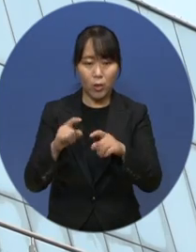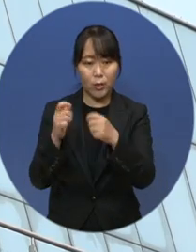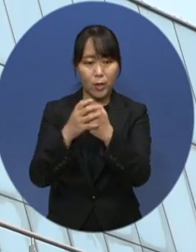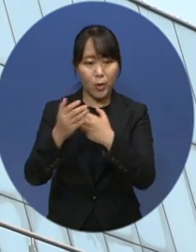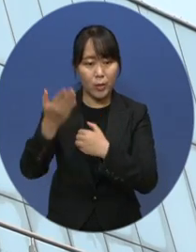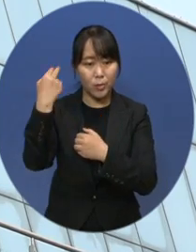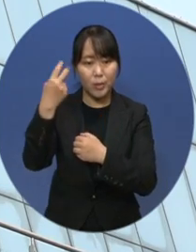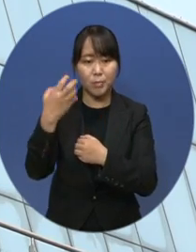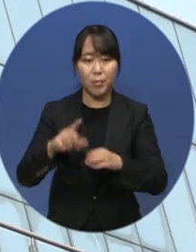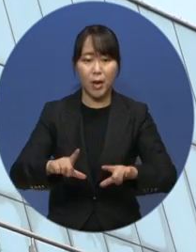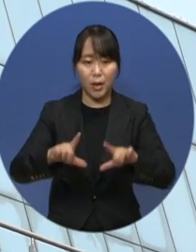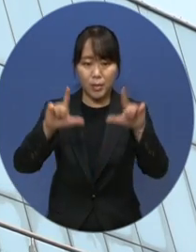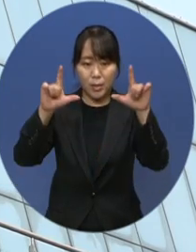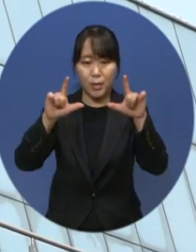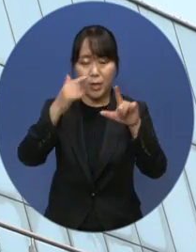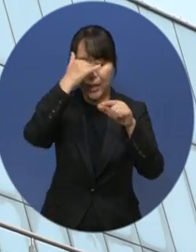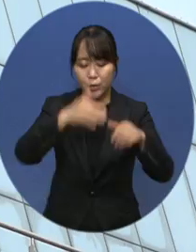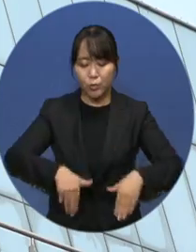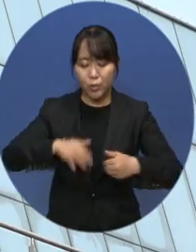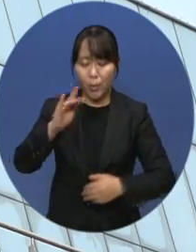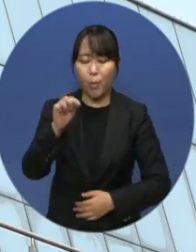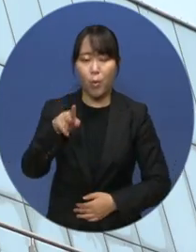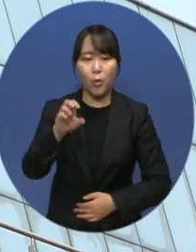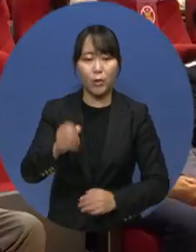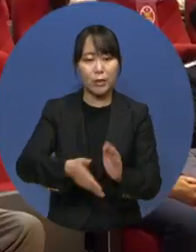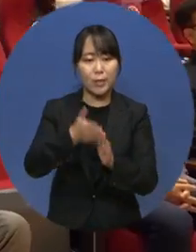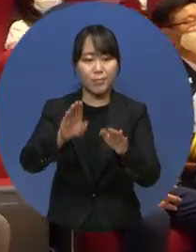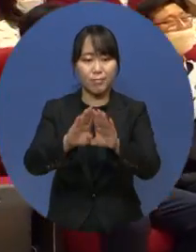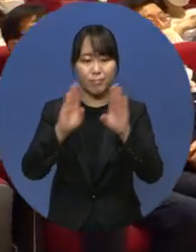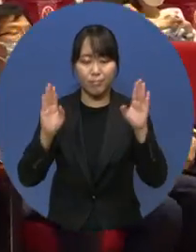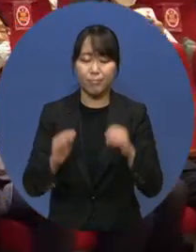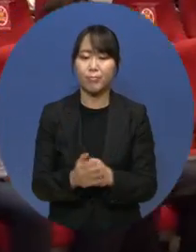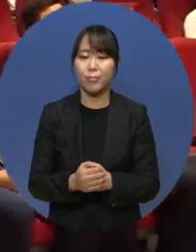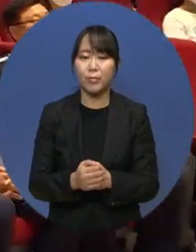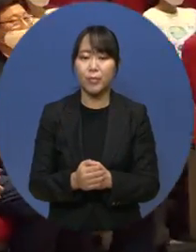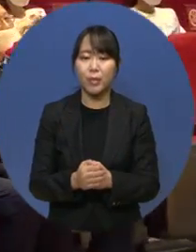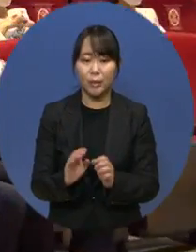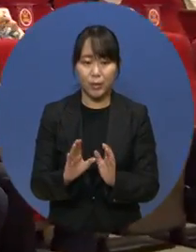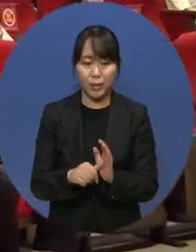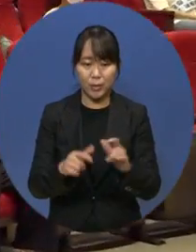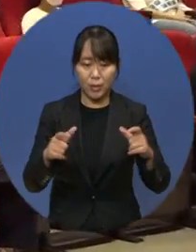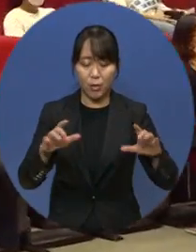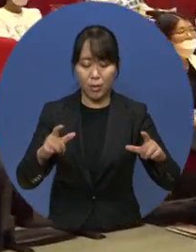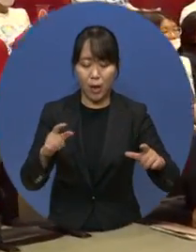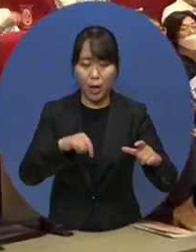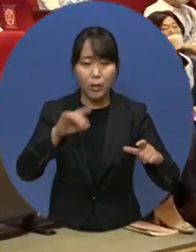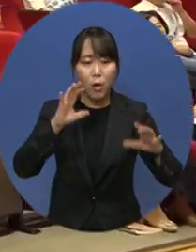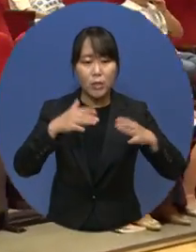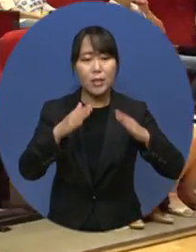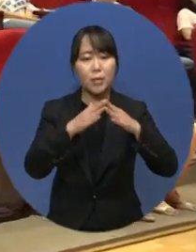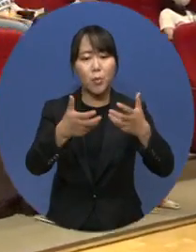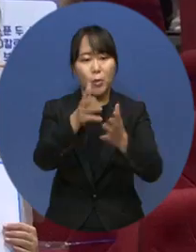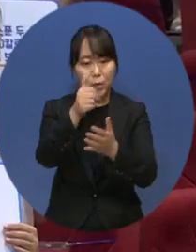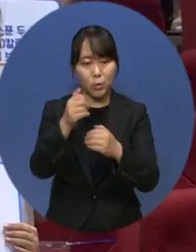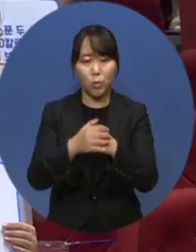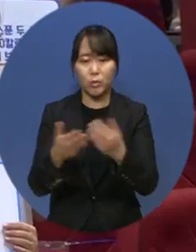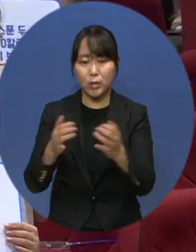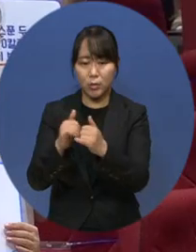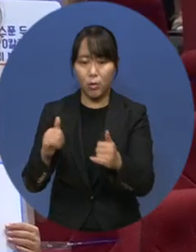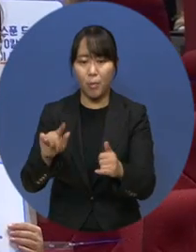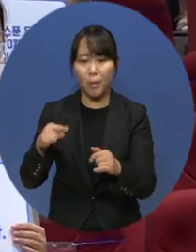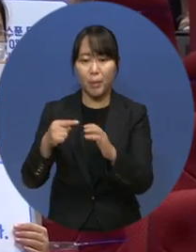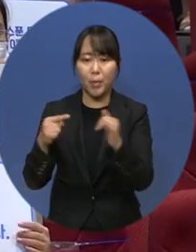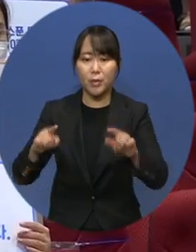충남 보령시 보령문화의전당에서 열렸습니다. 이날 행사는 지역 내 어린이집 원장 및 보육 종사자 100여